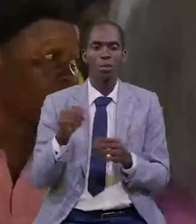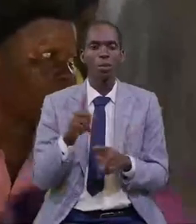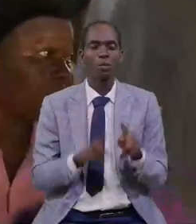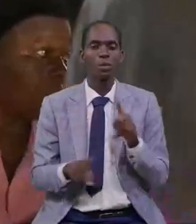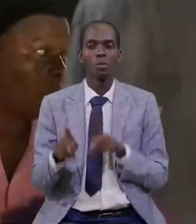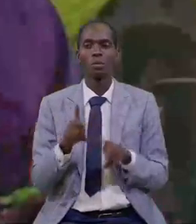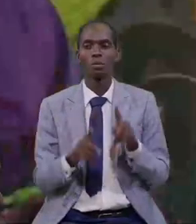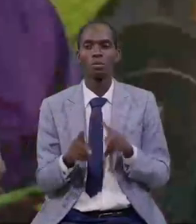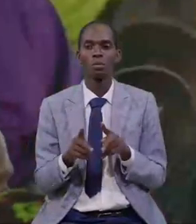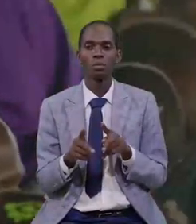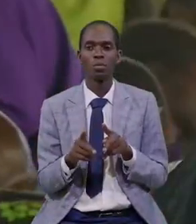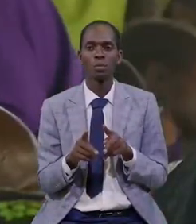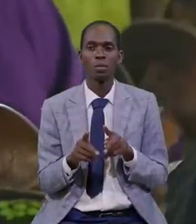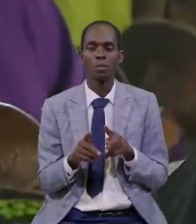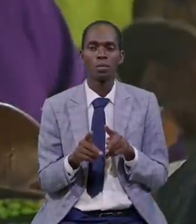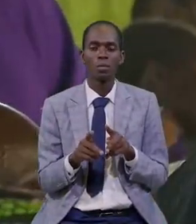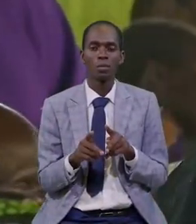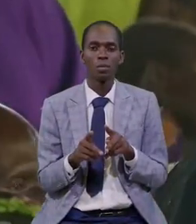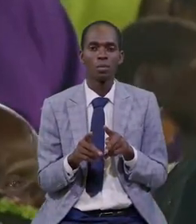répendez-vous allez